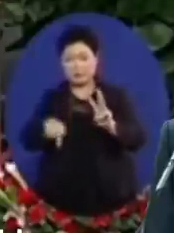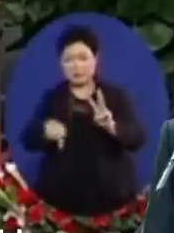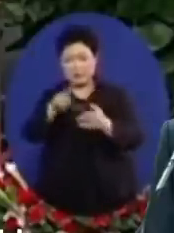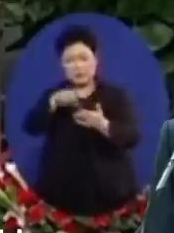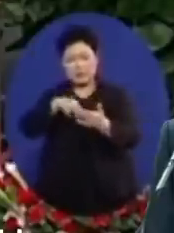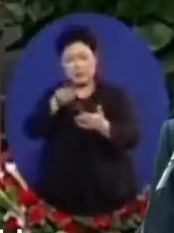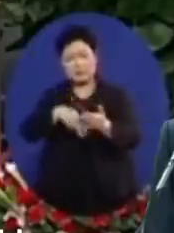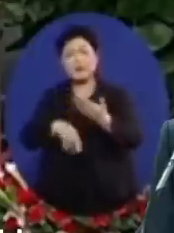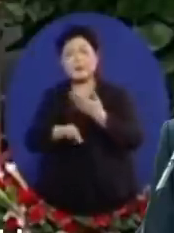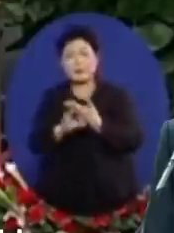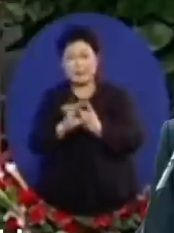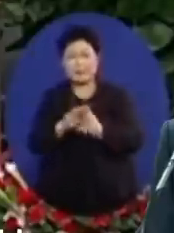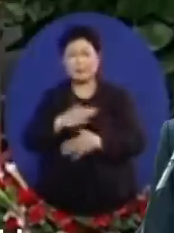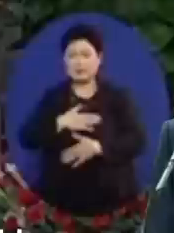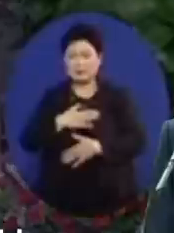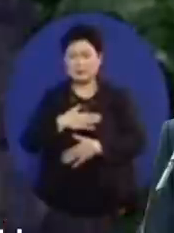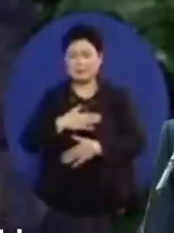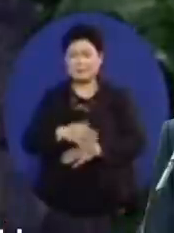읽으면